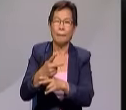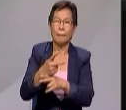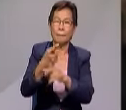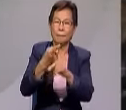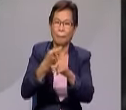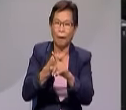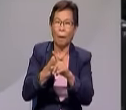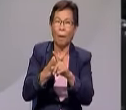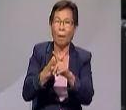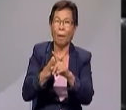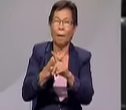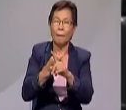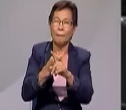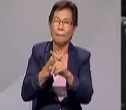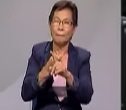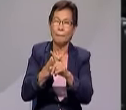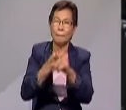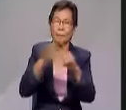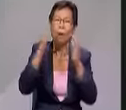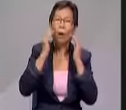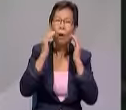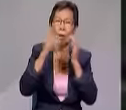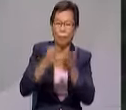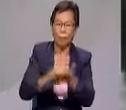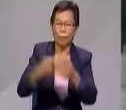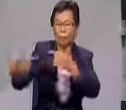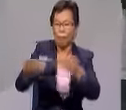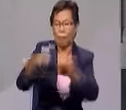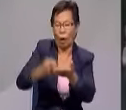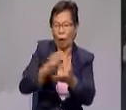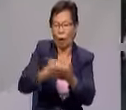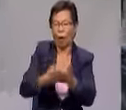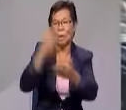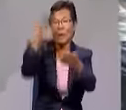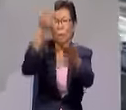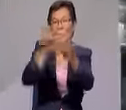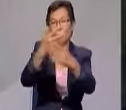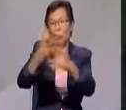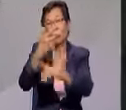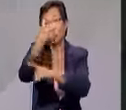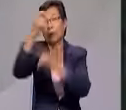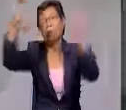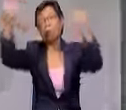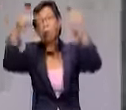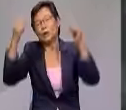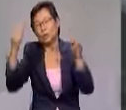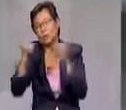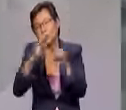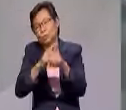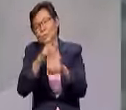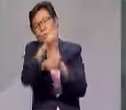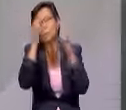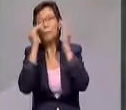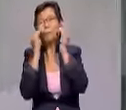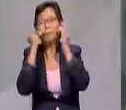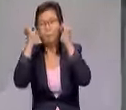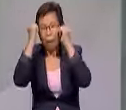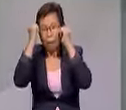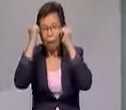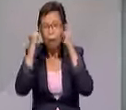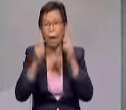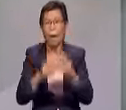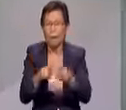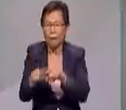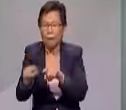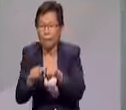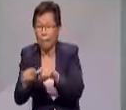HC Bloemendaal. Liga hoki Belanda kini dalam tempoh berehat sehingga Mac depan berikutan keadaan cuaca sejuk di sana. Rule yang bermain di posisi